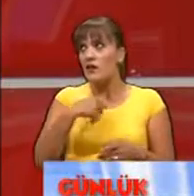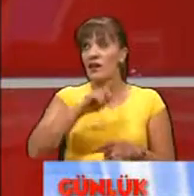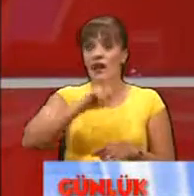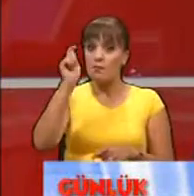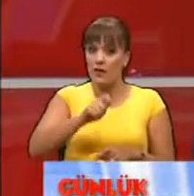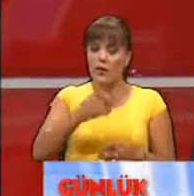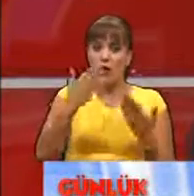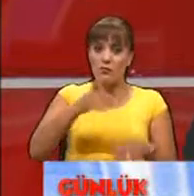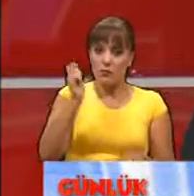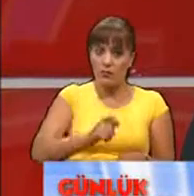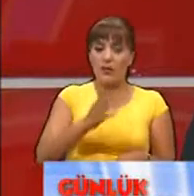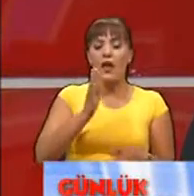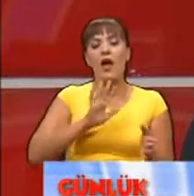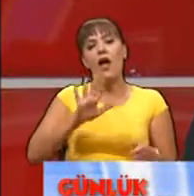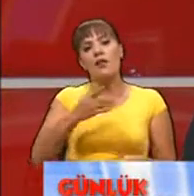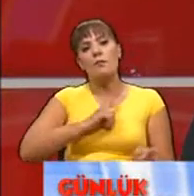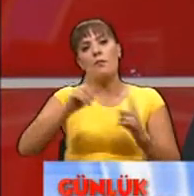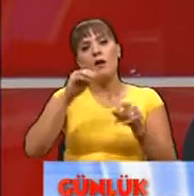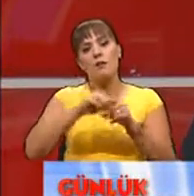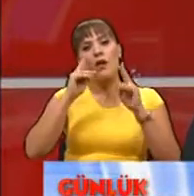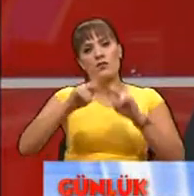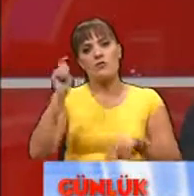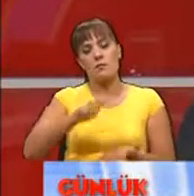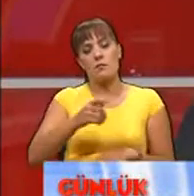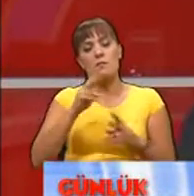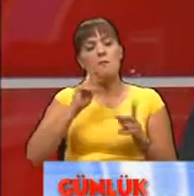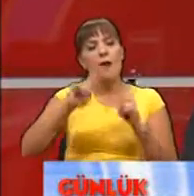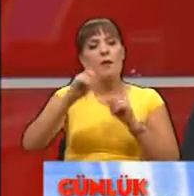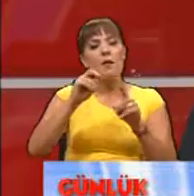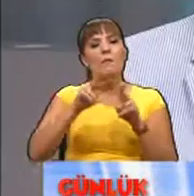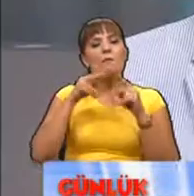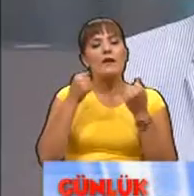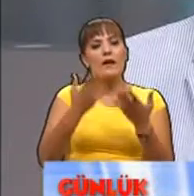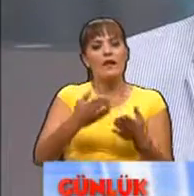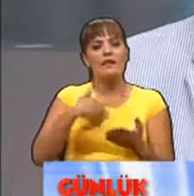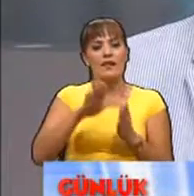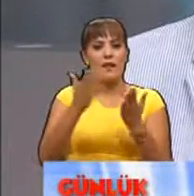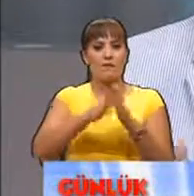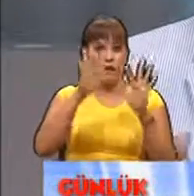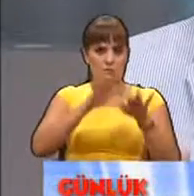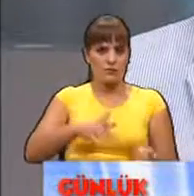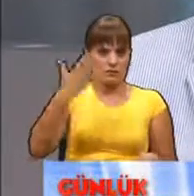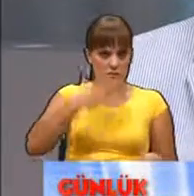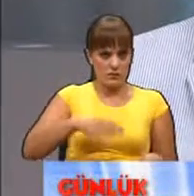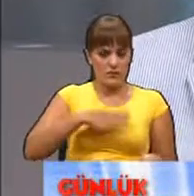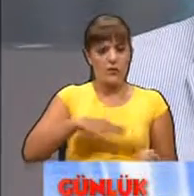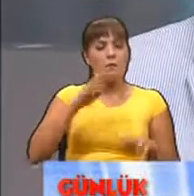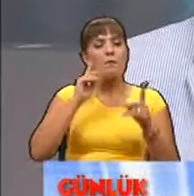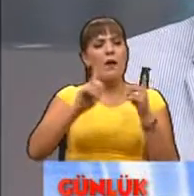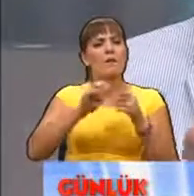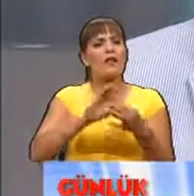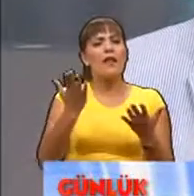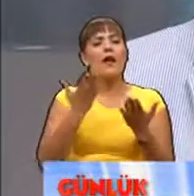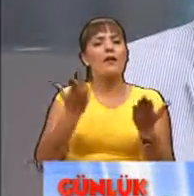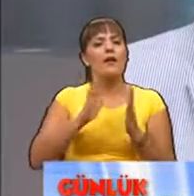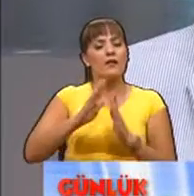edeceğiz, kabul mü edeceğiz? Güzel. Ya da mahkemeden araştırmasını mahkemeden isteyeceğiz. Mahkemeden mirasın defterinin tutulmasını istiyoruz. Mahkeme ne kadar